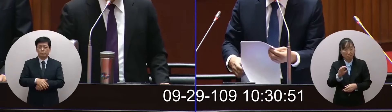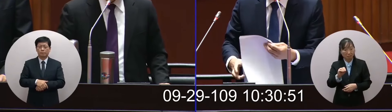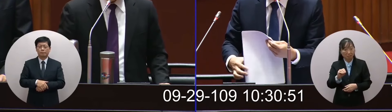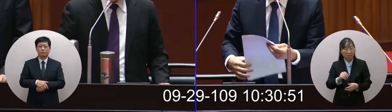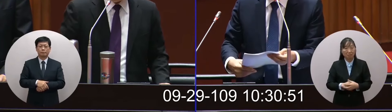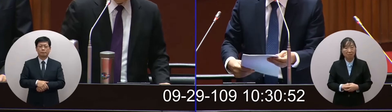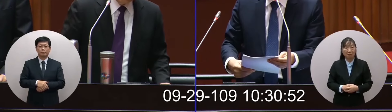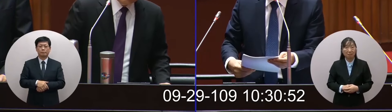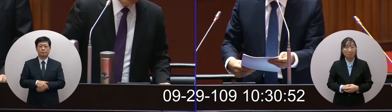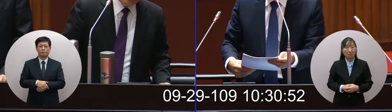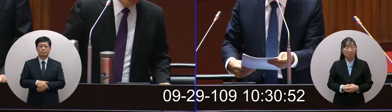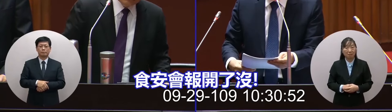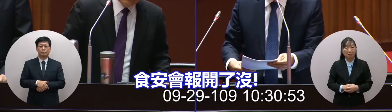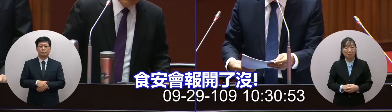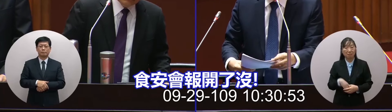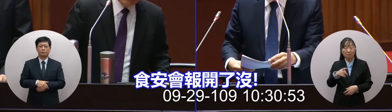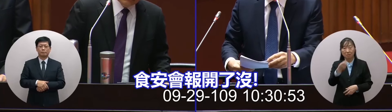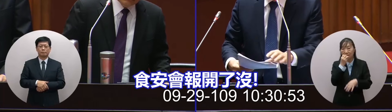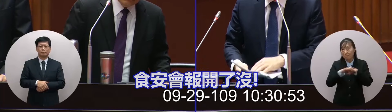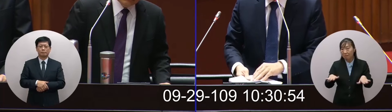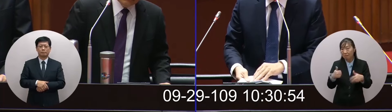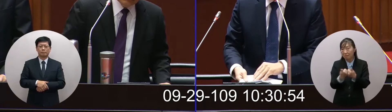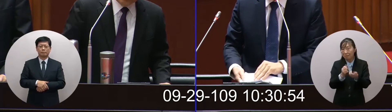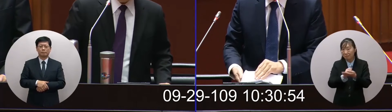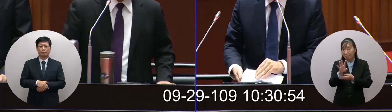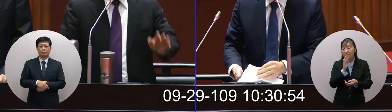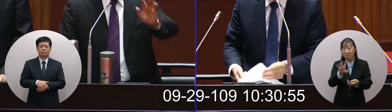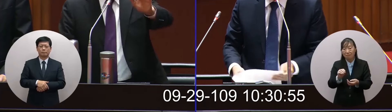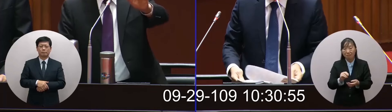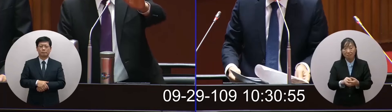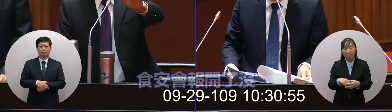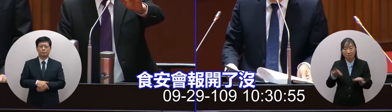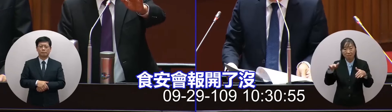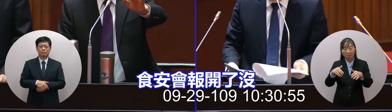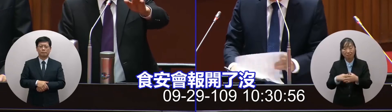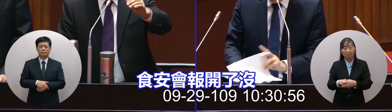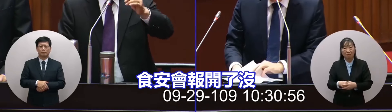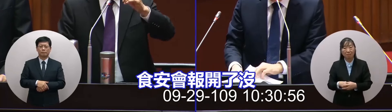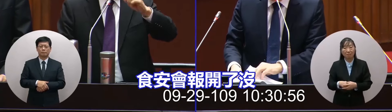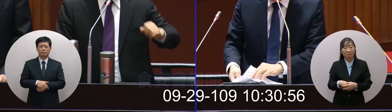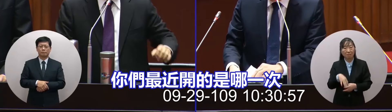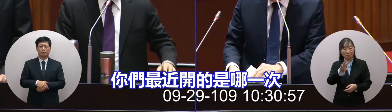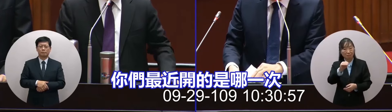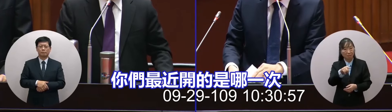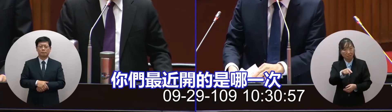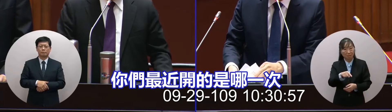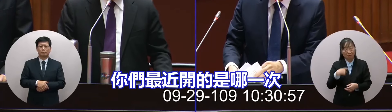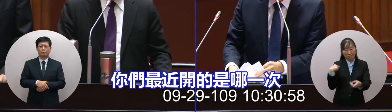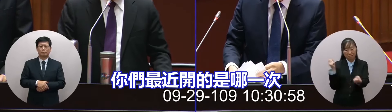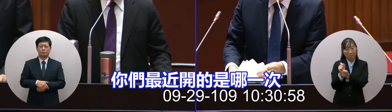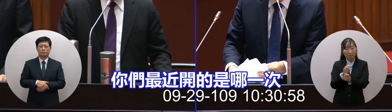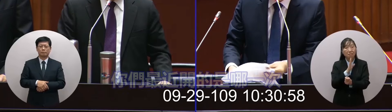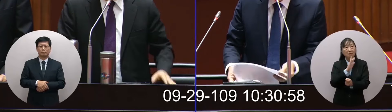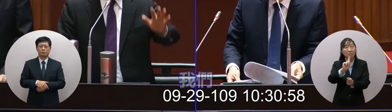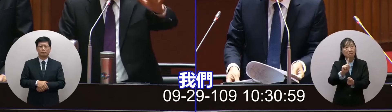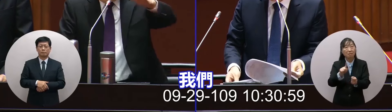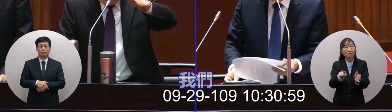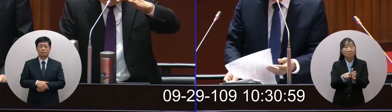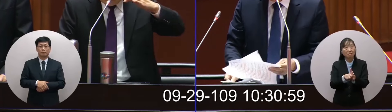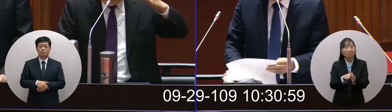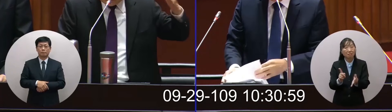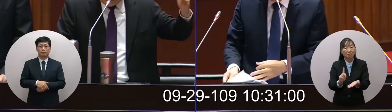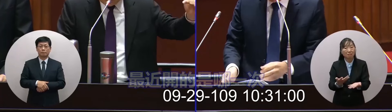没？食安汇报开了没？食安汇报开了没？你们最近开的是哪一次？ 我